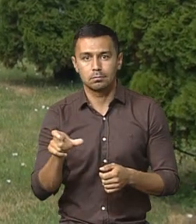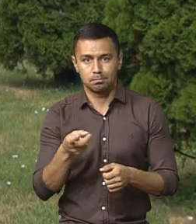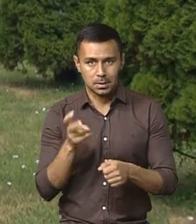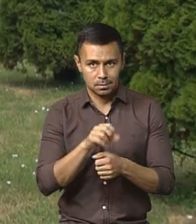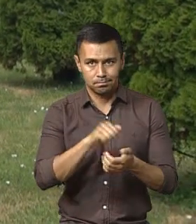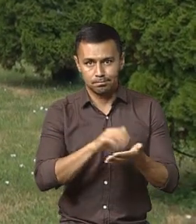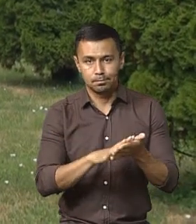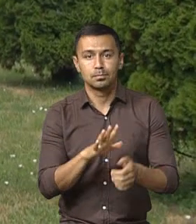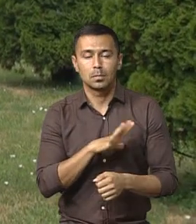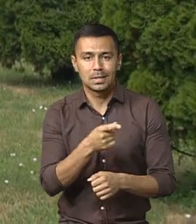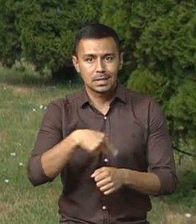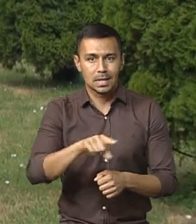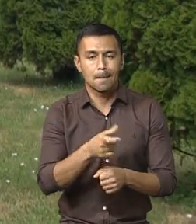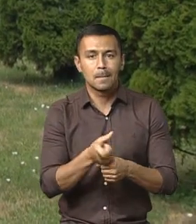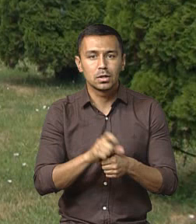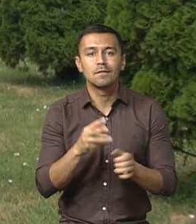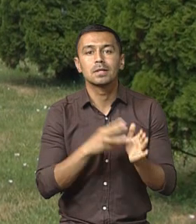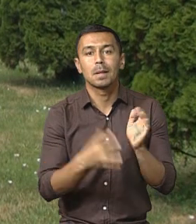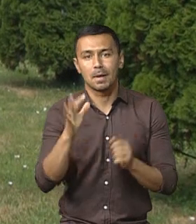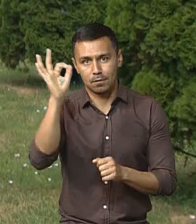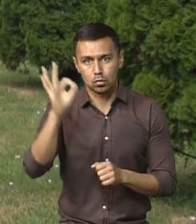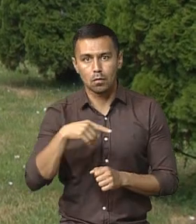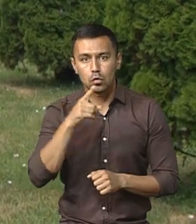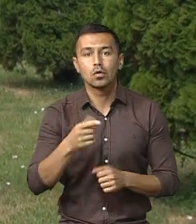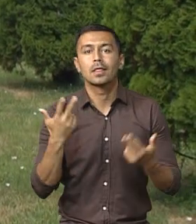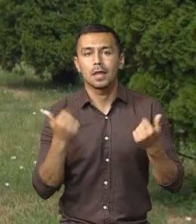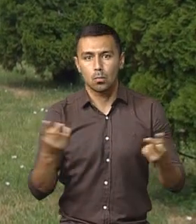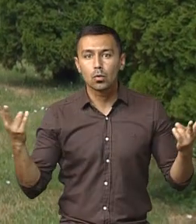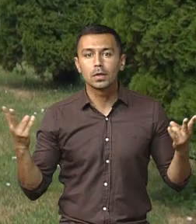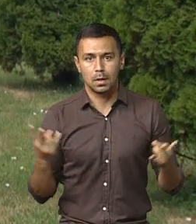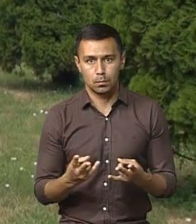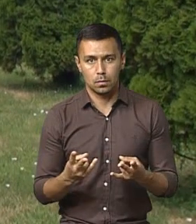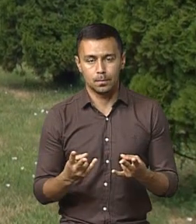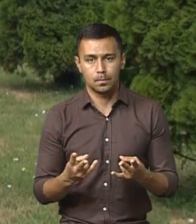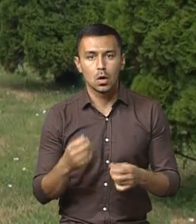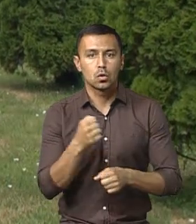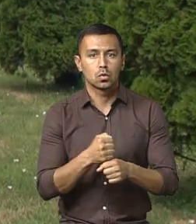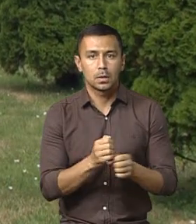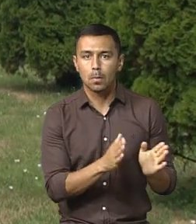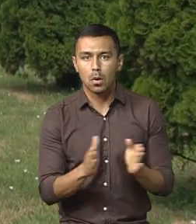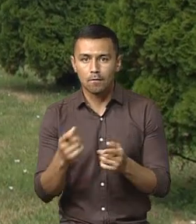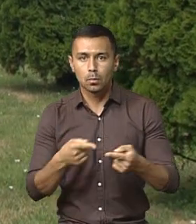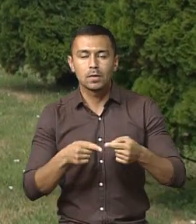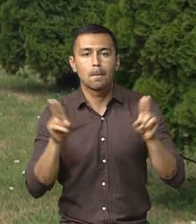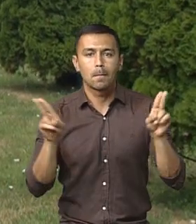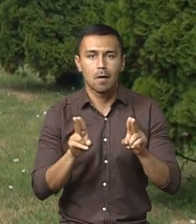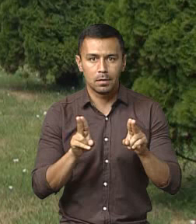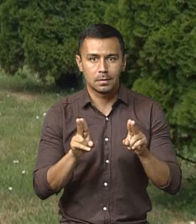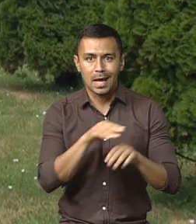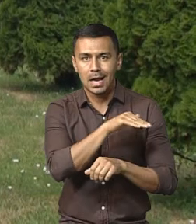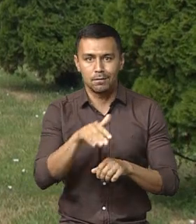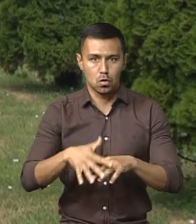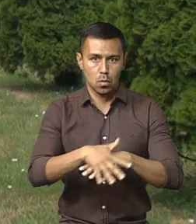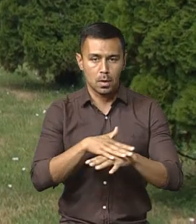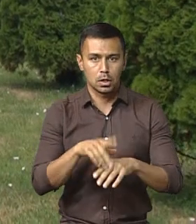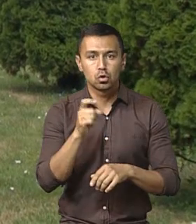З них переважна більшість, 85%, говорить, що так, потрібно розробити порядок, відповідні правила на рівні громади.